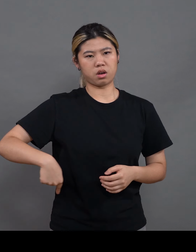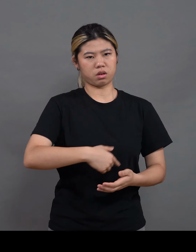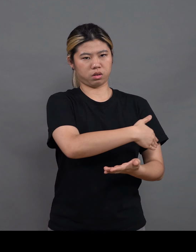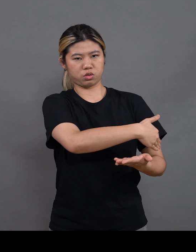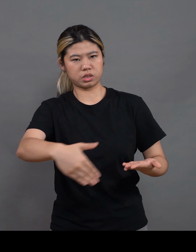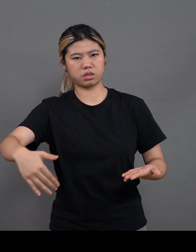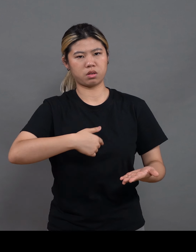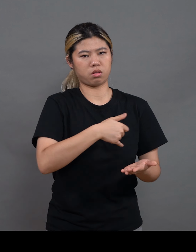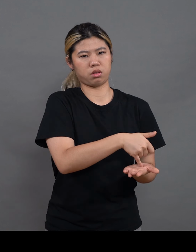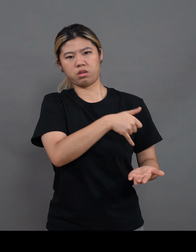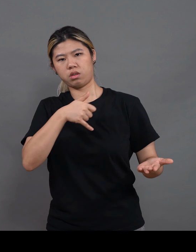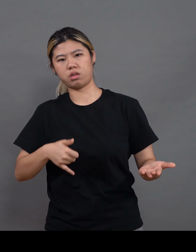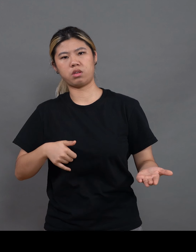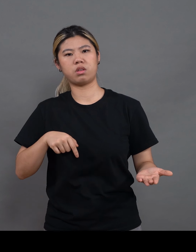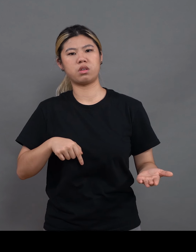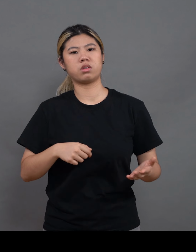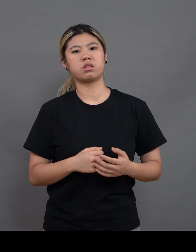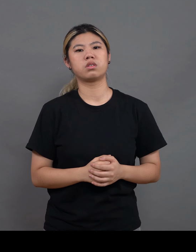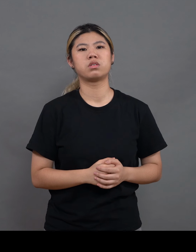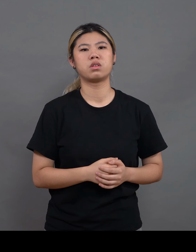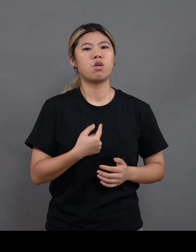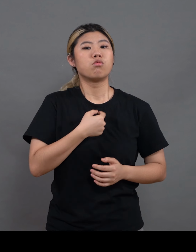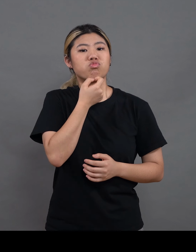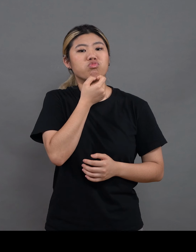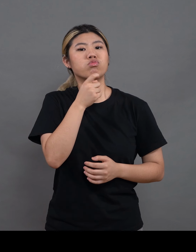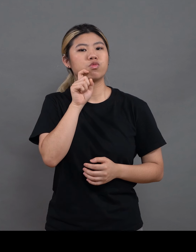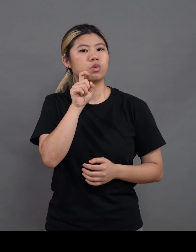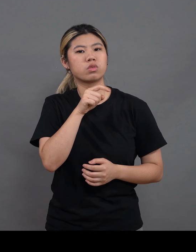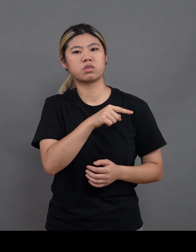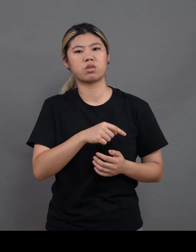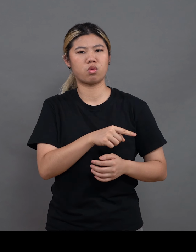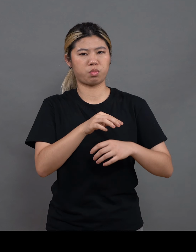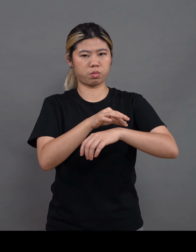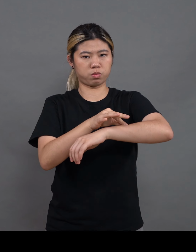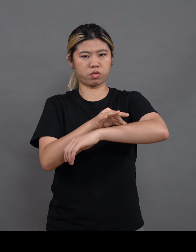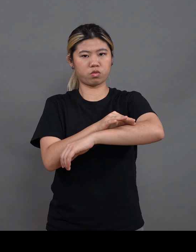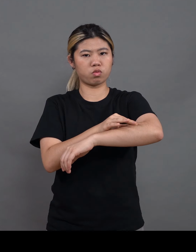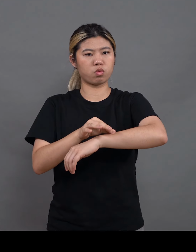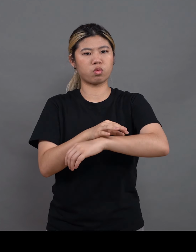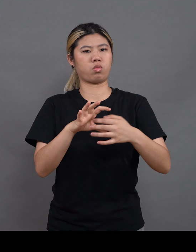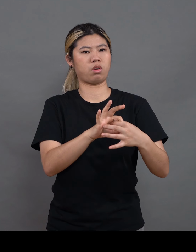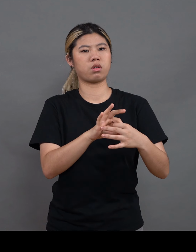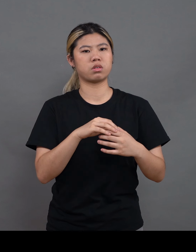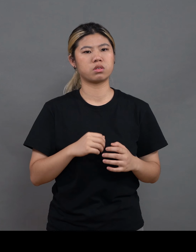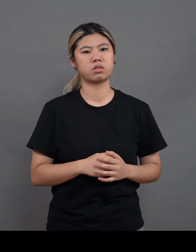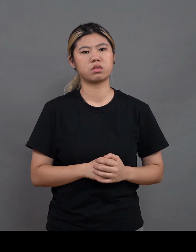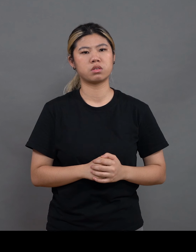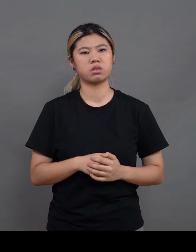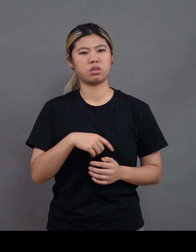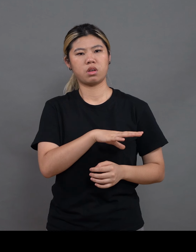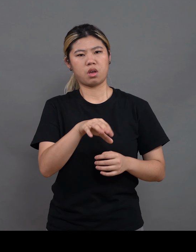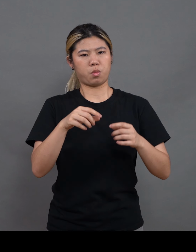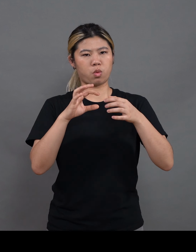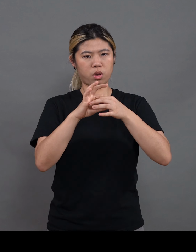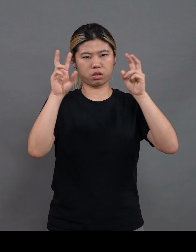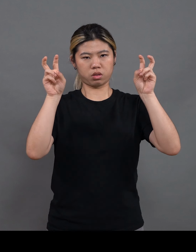那个空间里自己被切割出来了。其实我比较喜欢用这个粉，就是它跟皮肤有关，